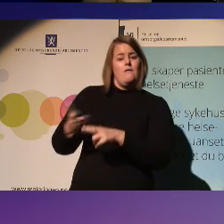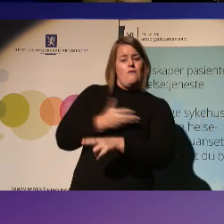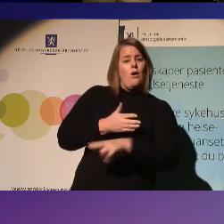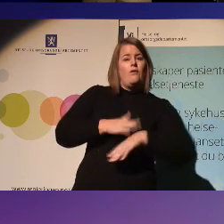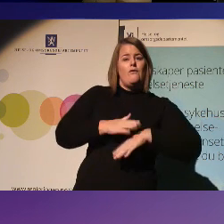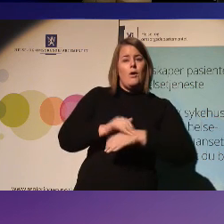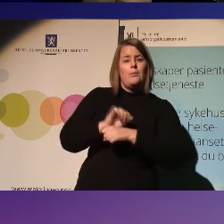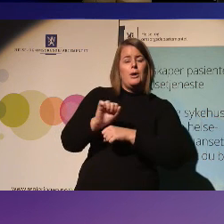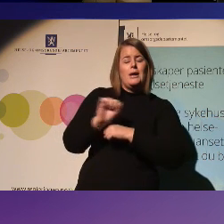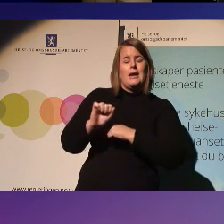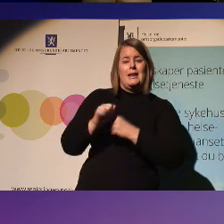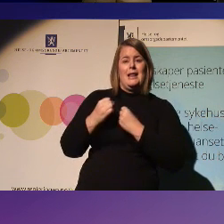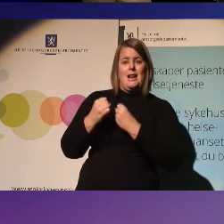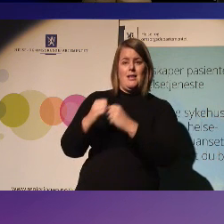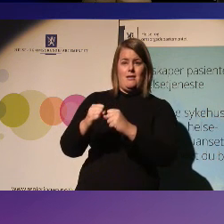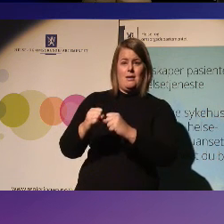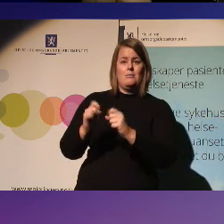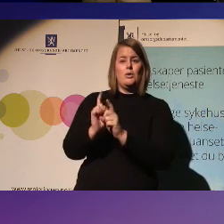holde funksjonsnivået oppe.